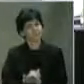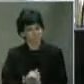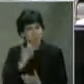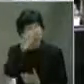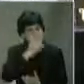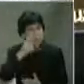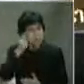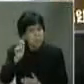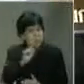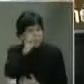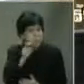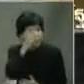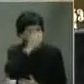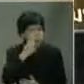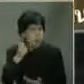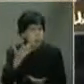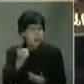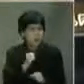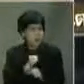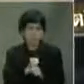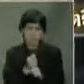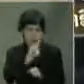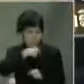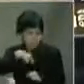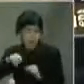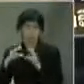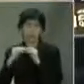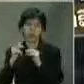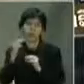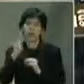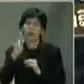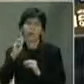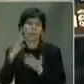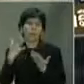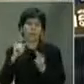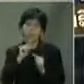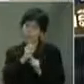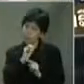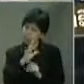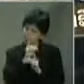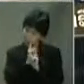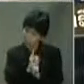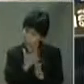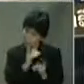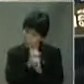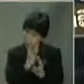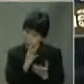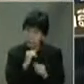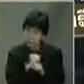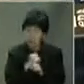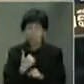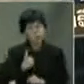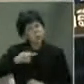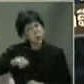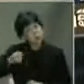อภิสิทธิ์ไม่เอามาเข้าครม.ตามมาตรา5ขอพระราชกำหนดแล้วยังค